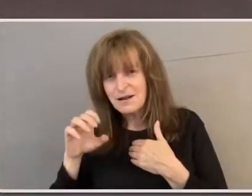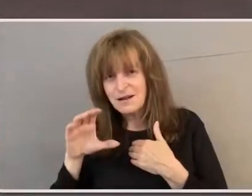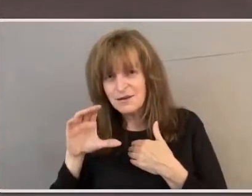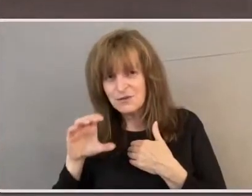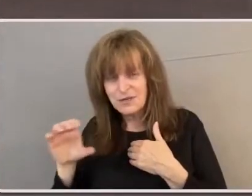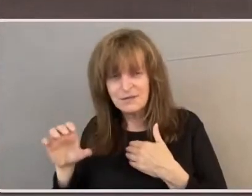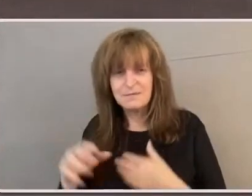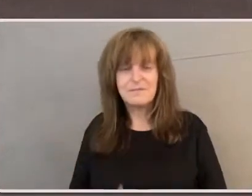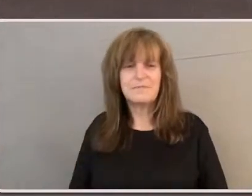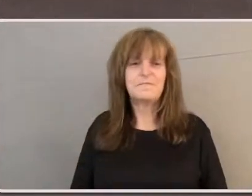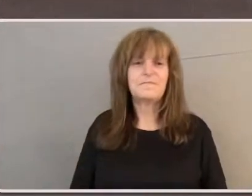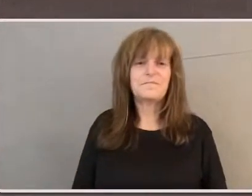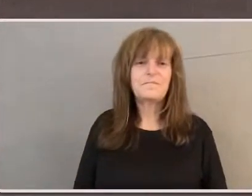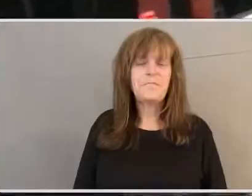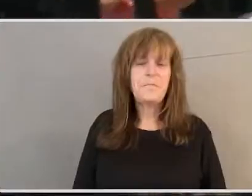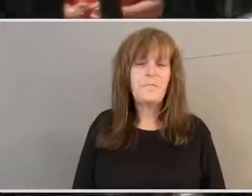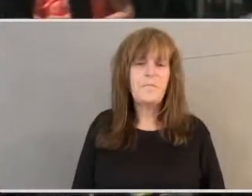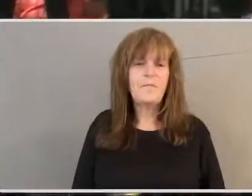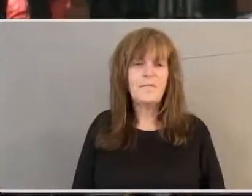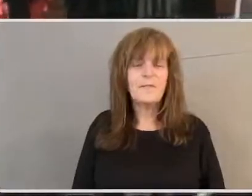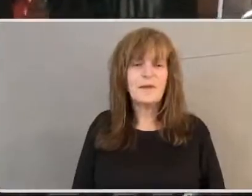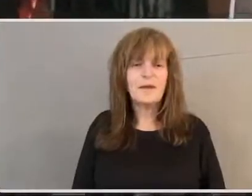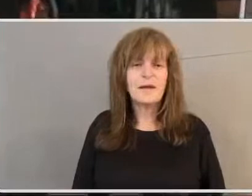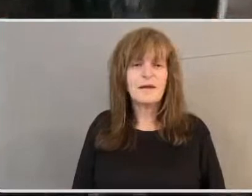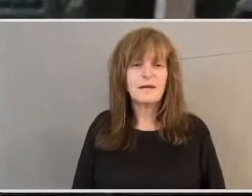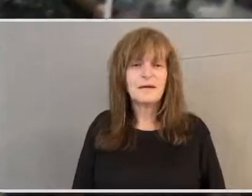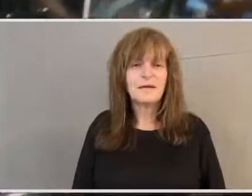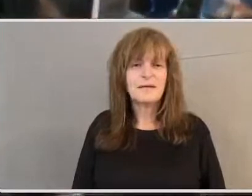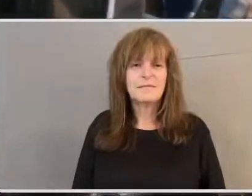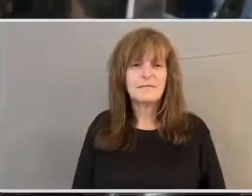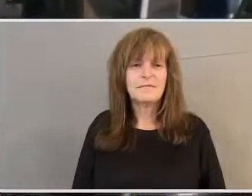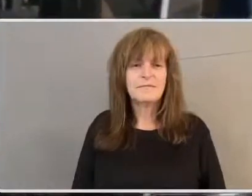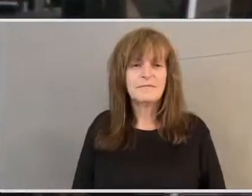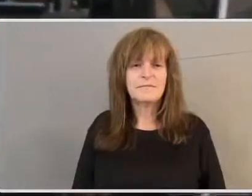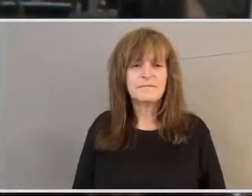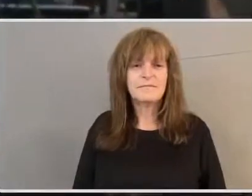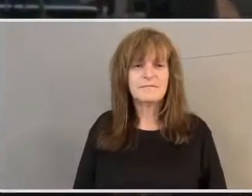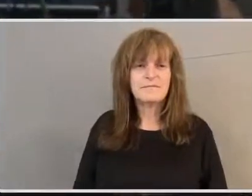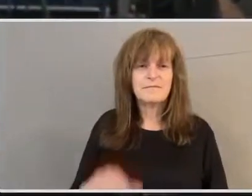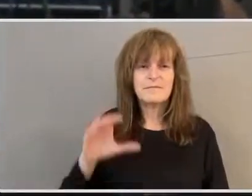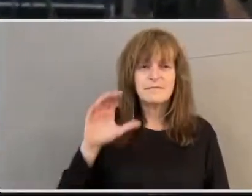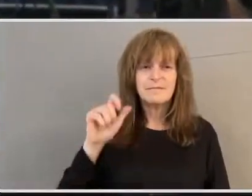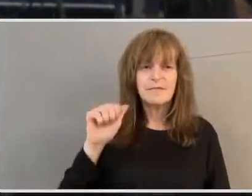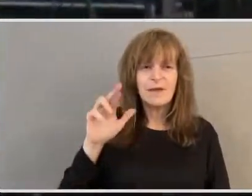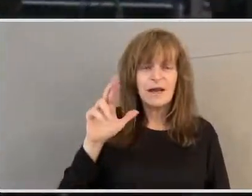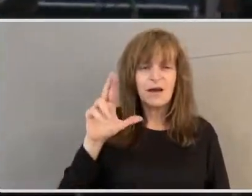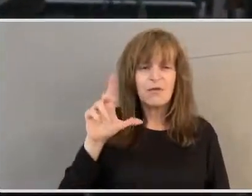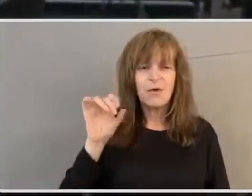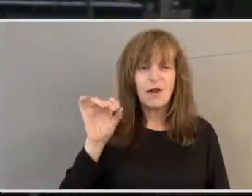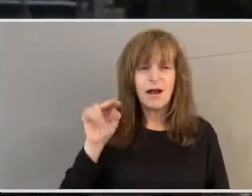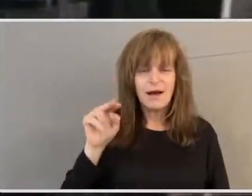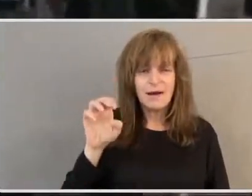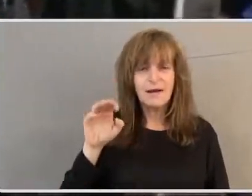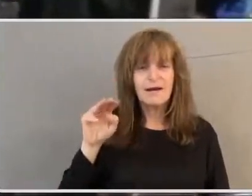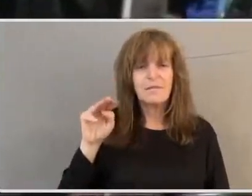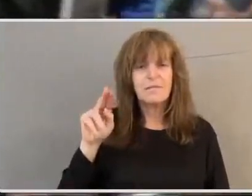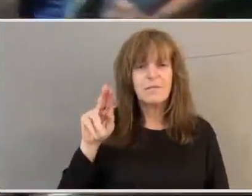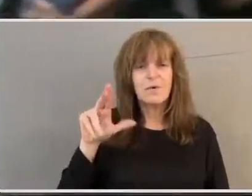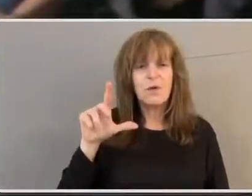Caroline Mulroney returns as Minister of Transportation and Minister of Francophone Affairs. I'd ask Minister Mulroney to come